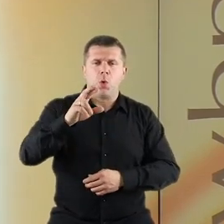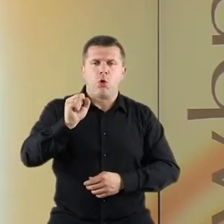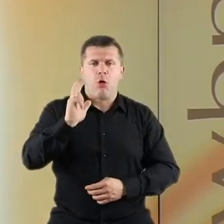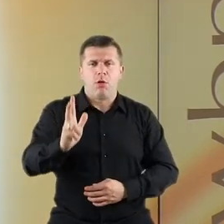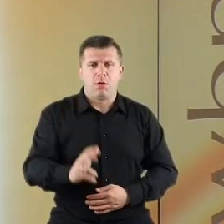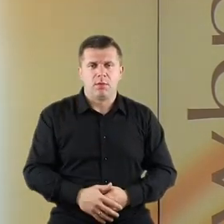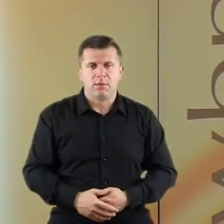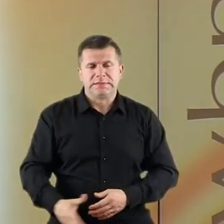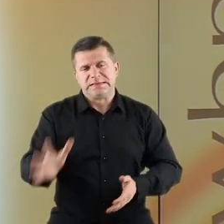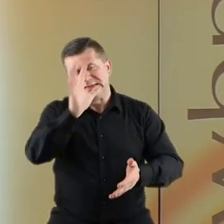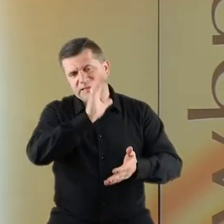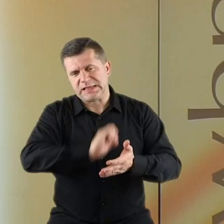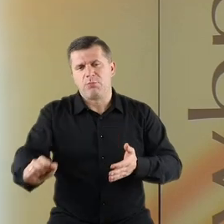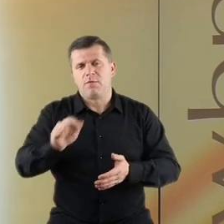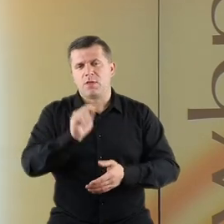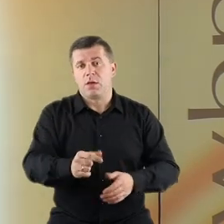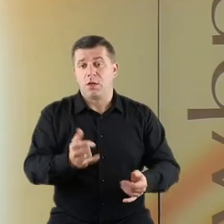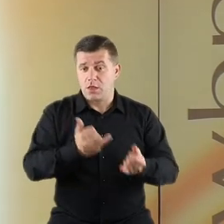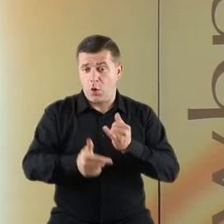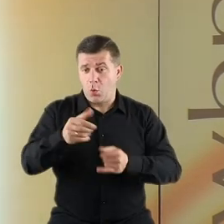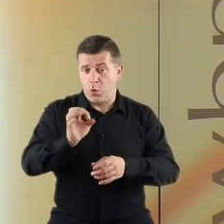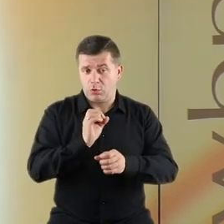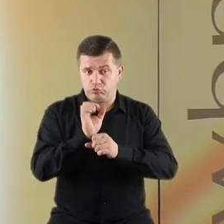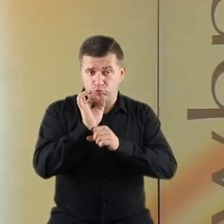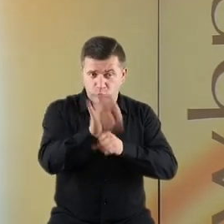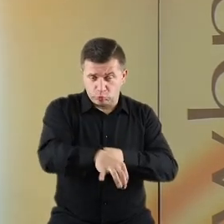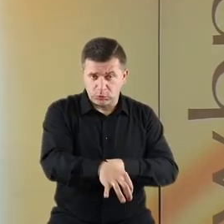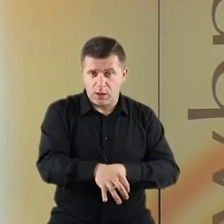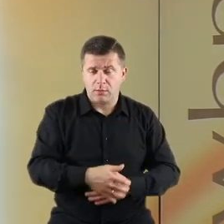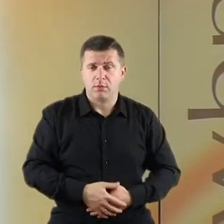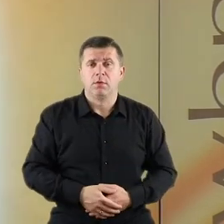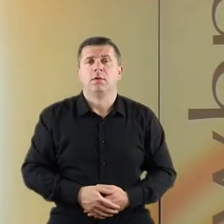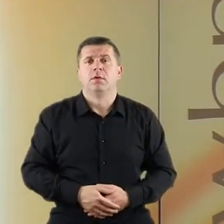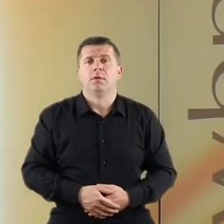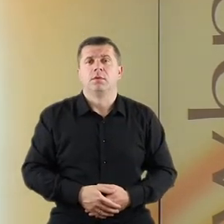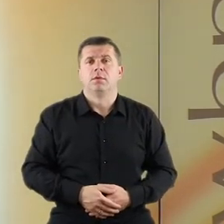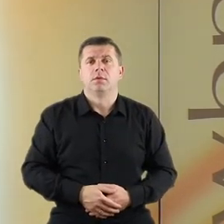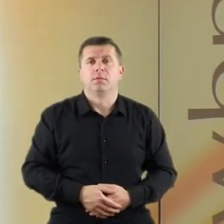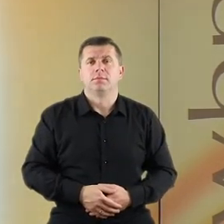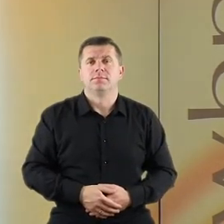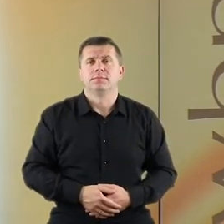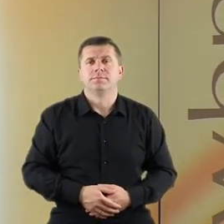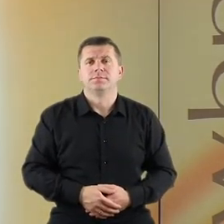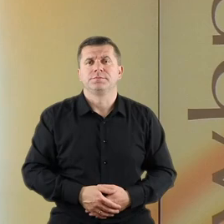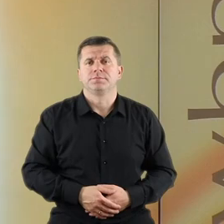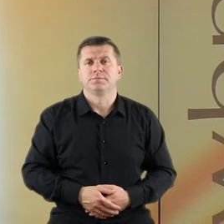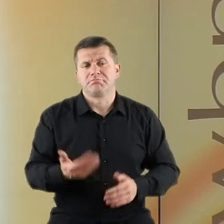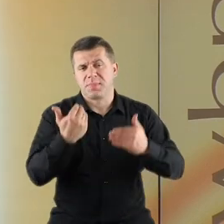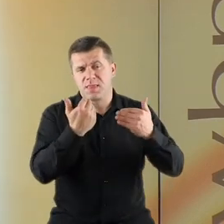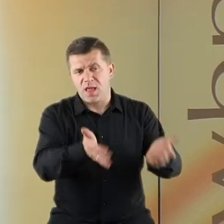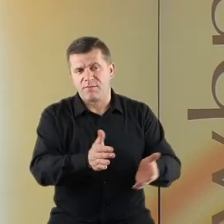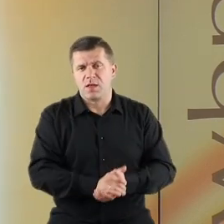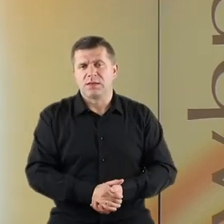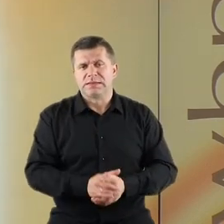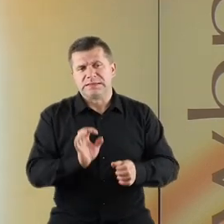zdejmowania skoro urok rzucano zsyłano dawano za